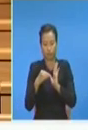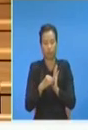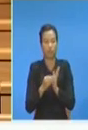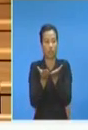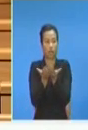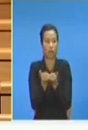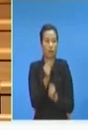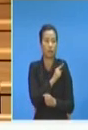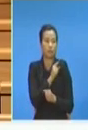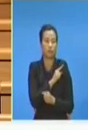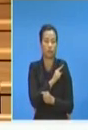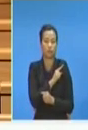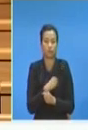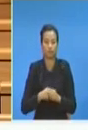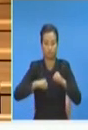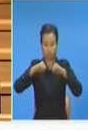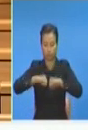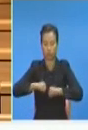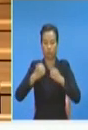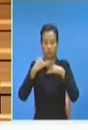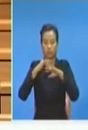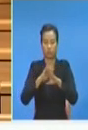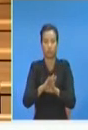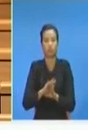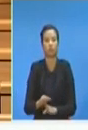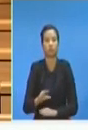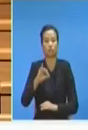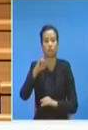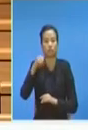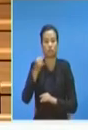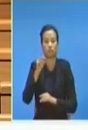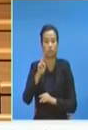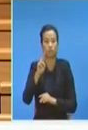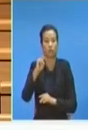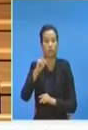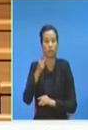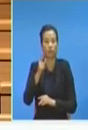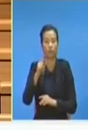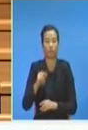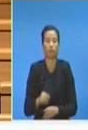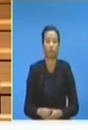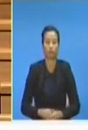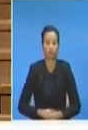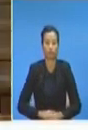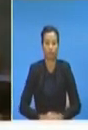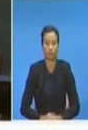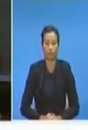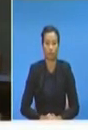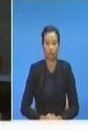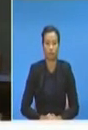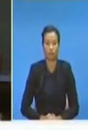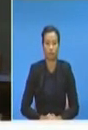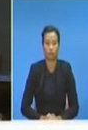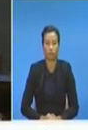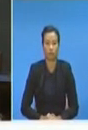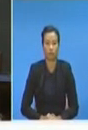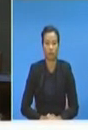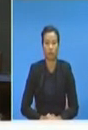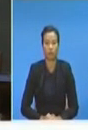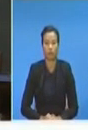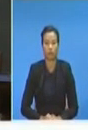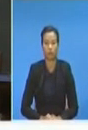ที่จะไปทำประชามติร่วมกับท่านจรุงวิทย์ท่านว่าที่เลขาแล้วครับขอบพระคุณครับ เรายังมีสมาชิกแสด